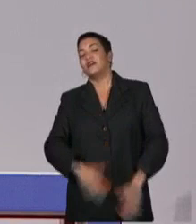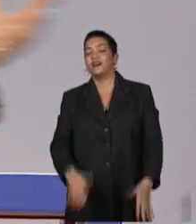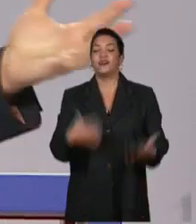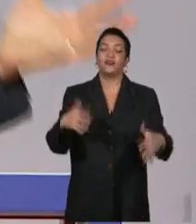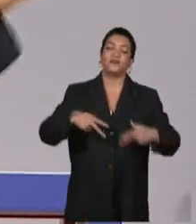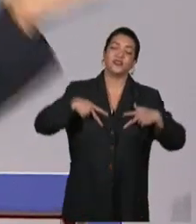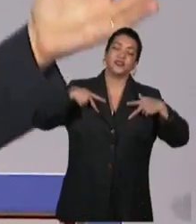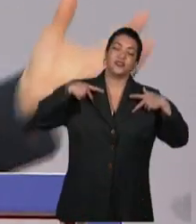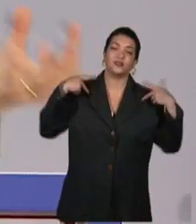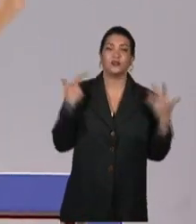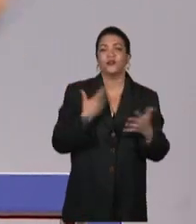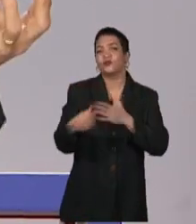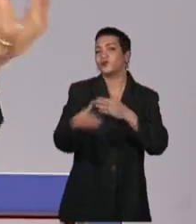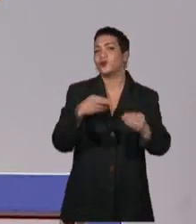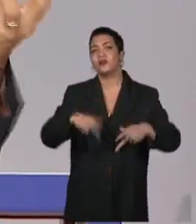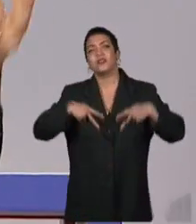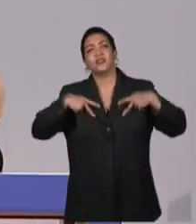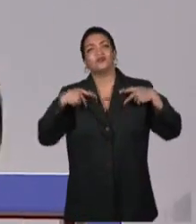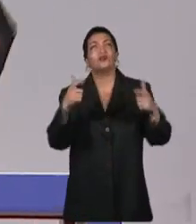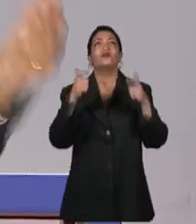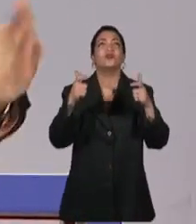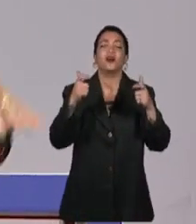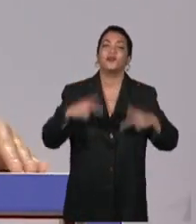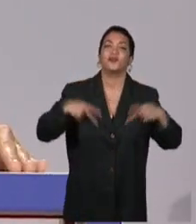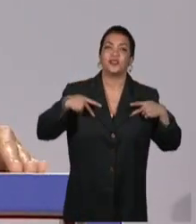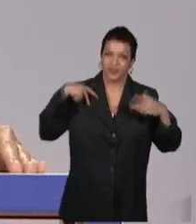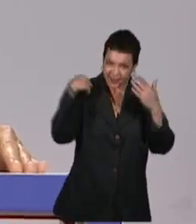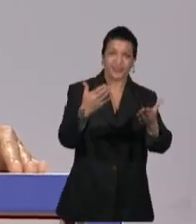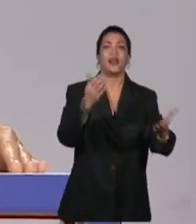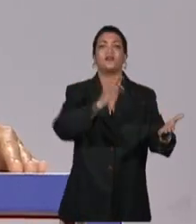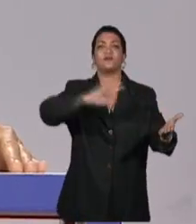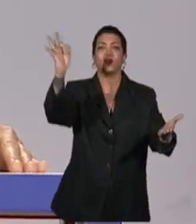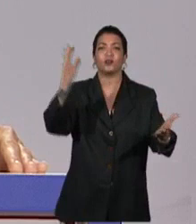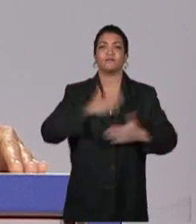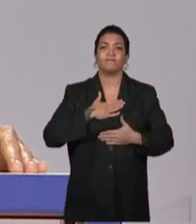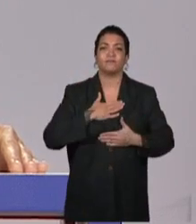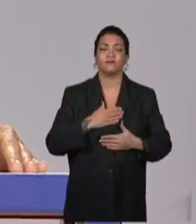vivre, la joie de vivre, la chance de vivre. La voilà ma France!